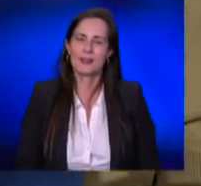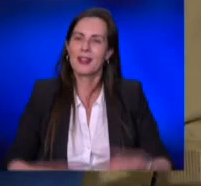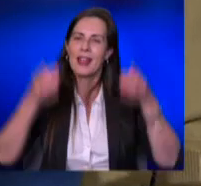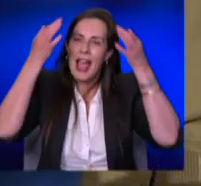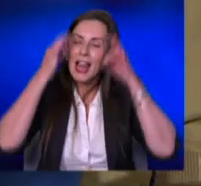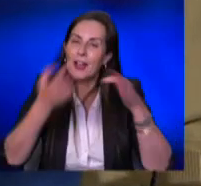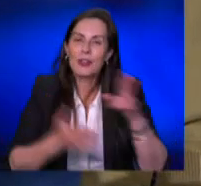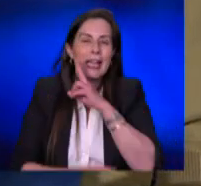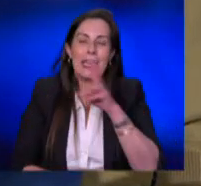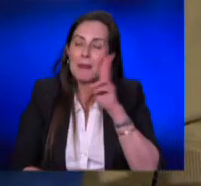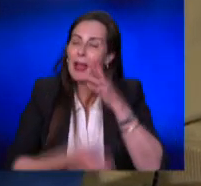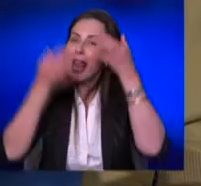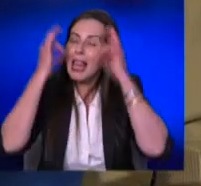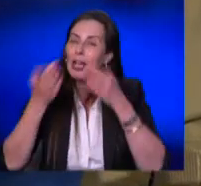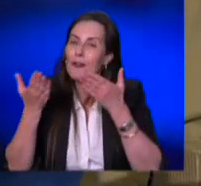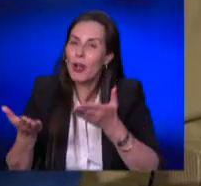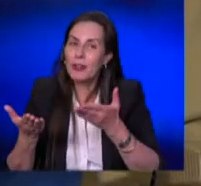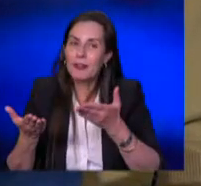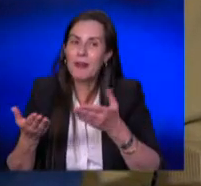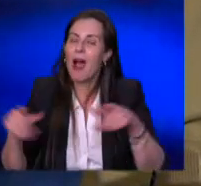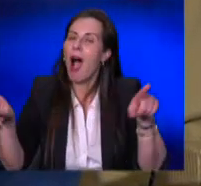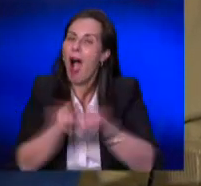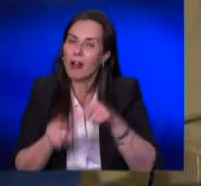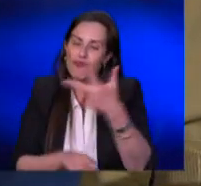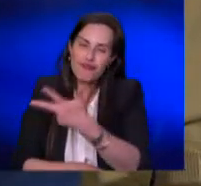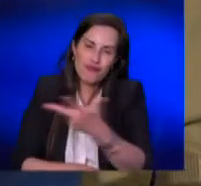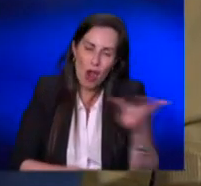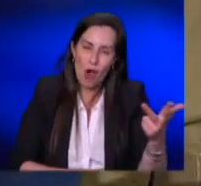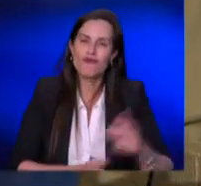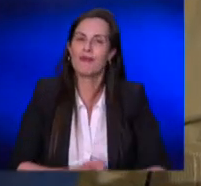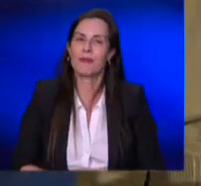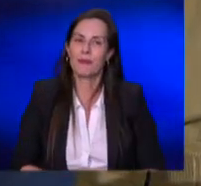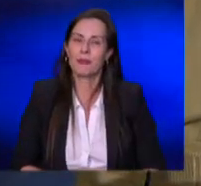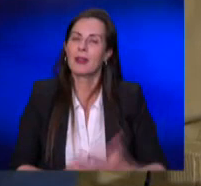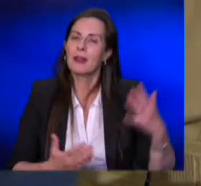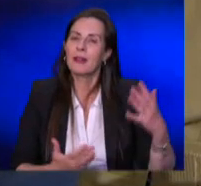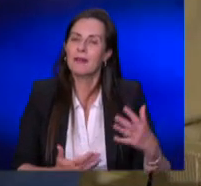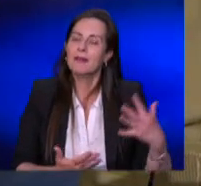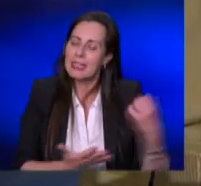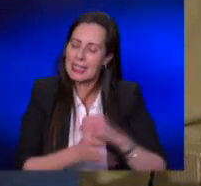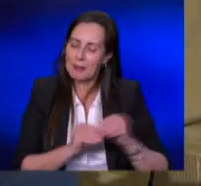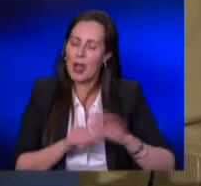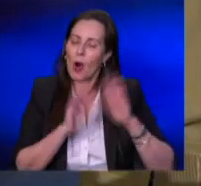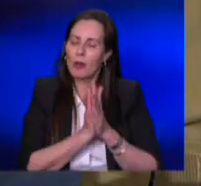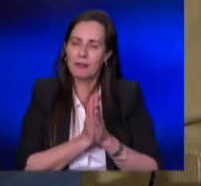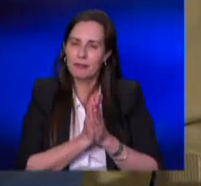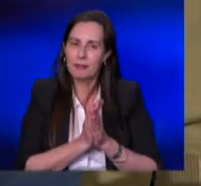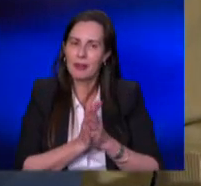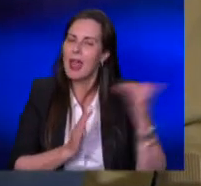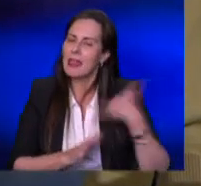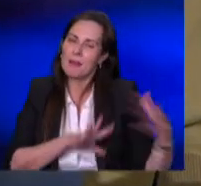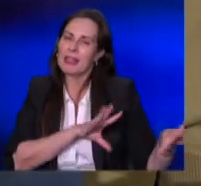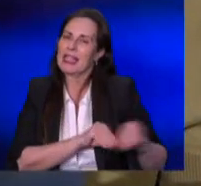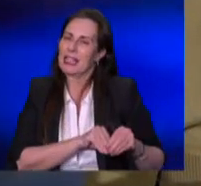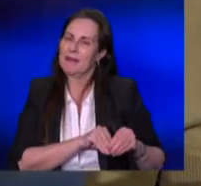לכבודך, אמא, לכבודכם, נריה, צביקה ואבישי, ניצחתם איתי הכל. לעולם תצעדו